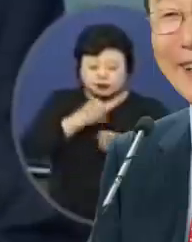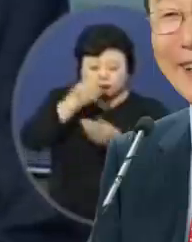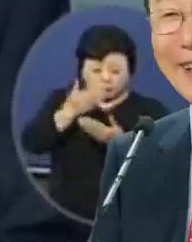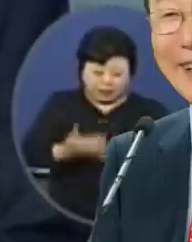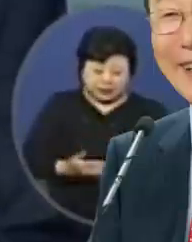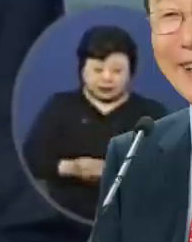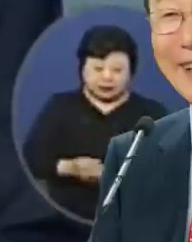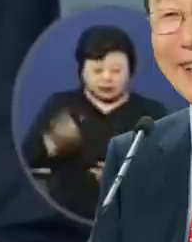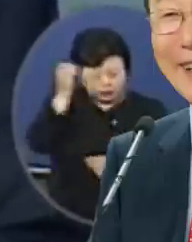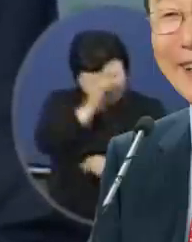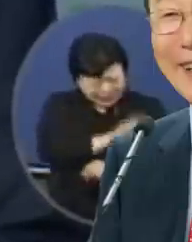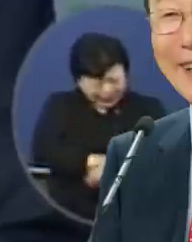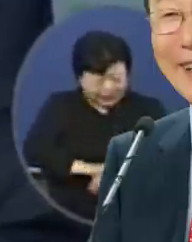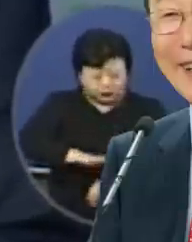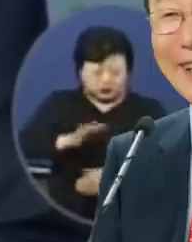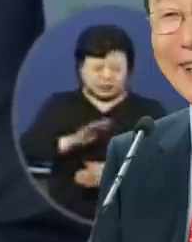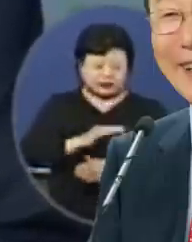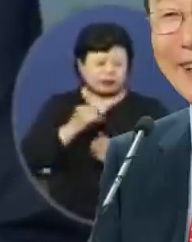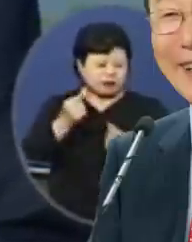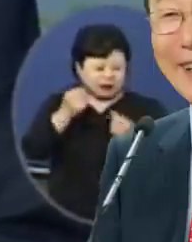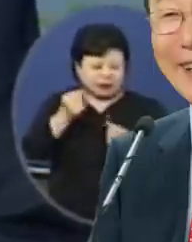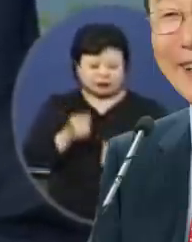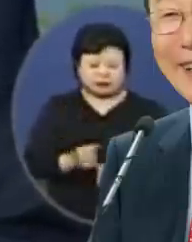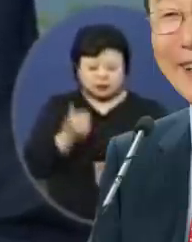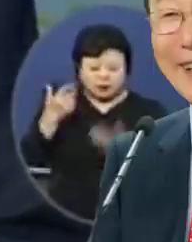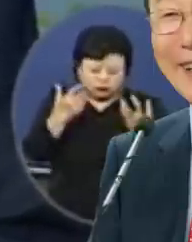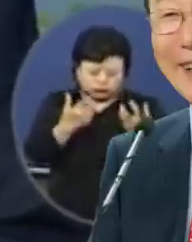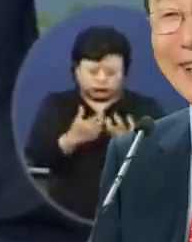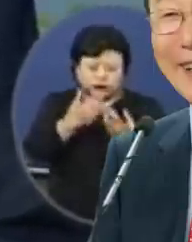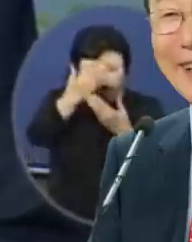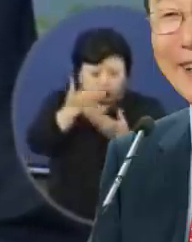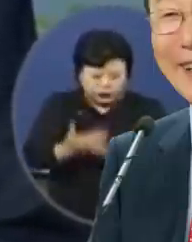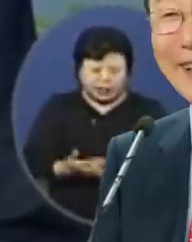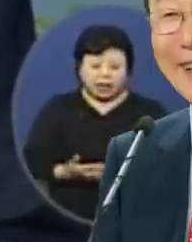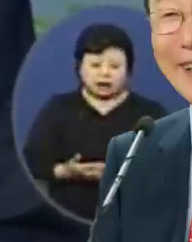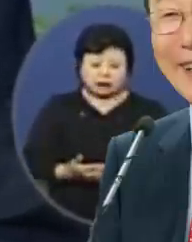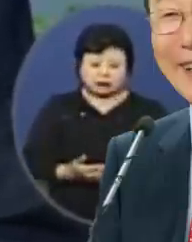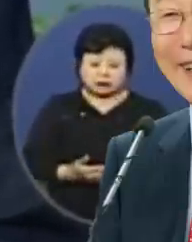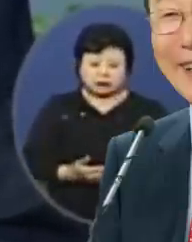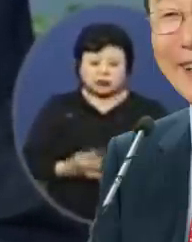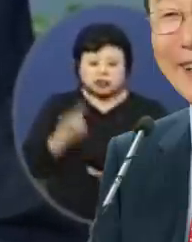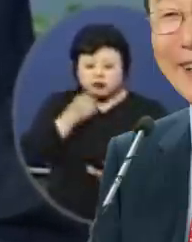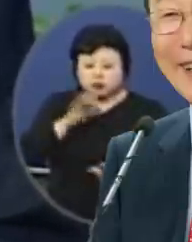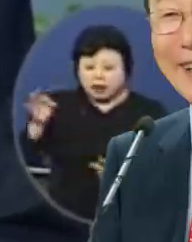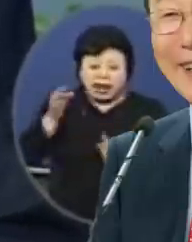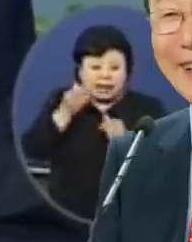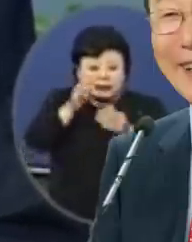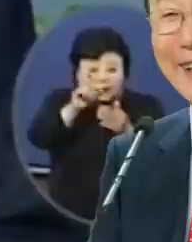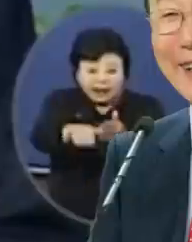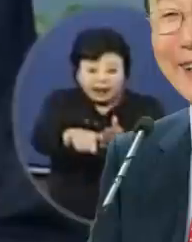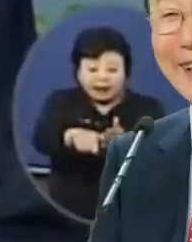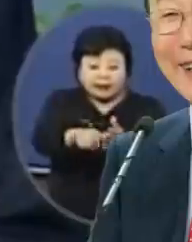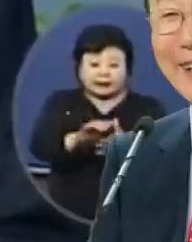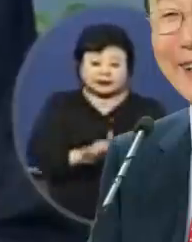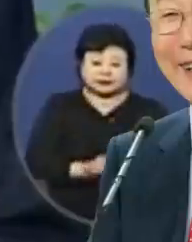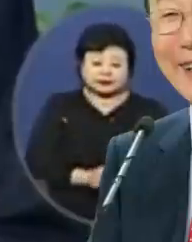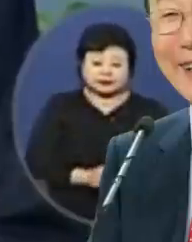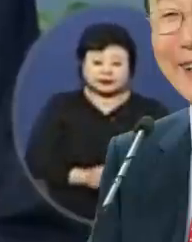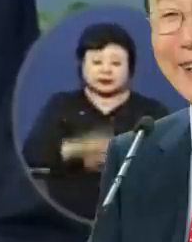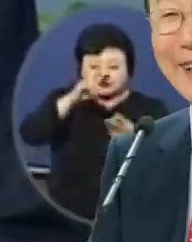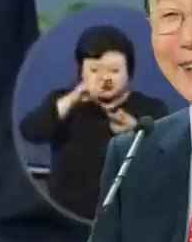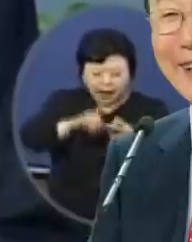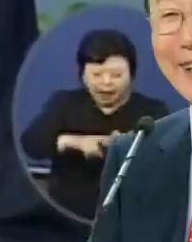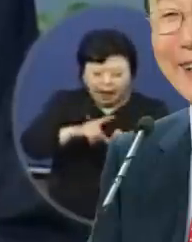받아 영원히 잘됨같이 범사에 잘됨에 강건하고 생명을 얻되 넘치게 얻는다고 입으로 시인하면